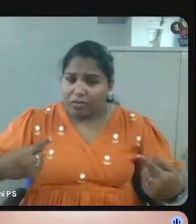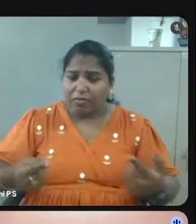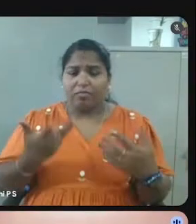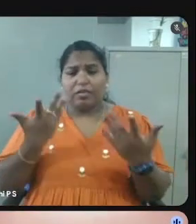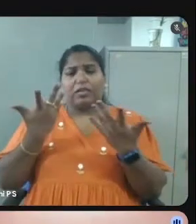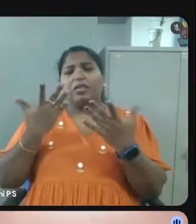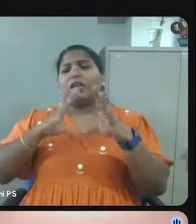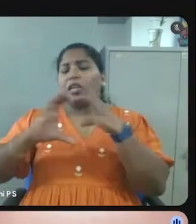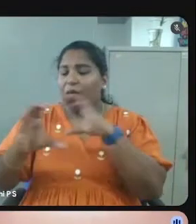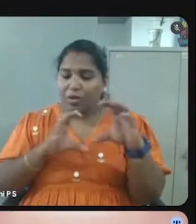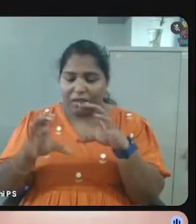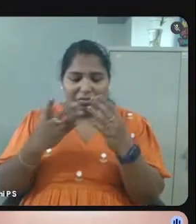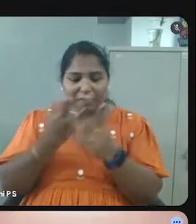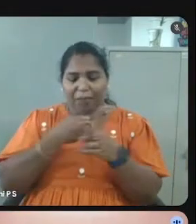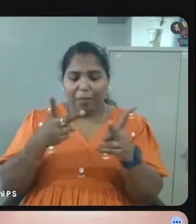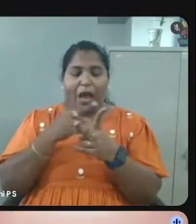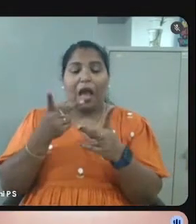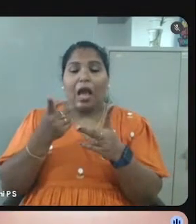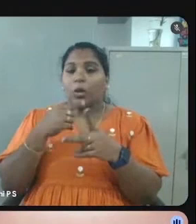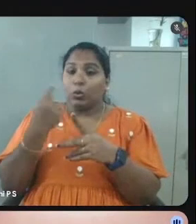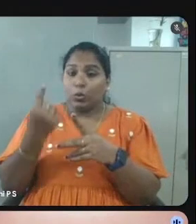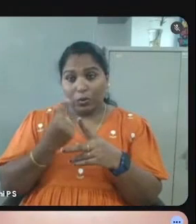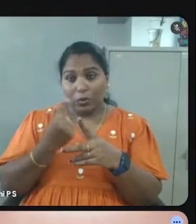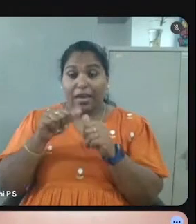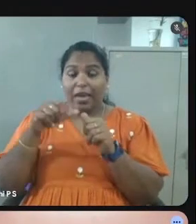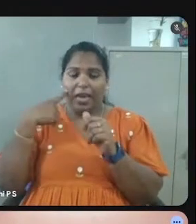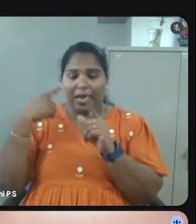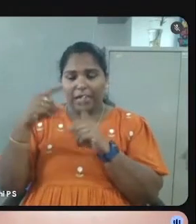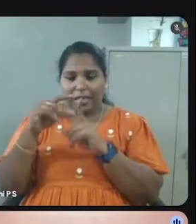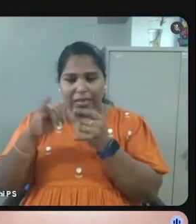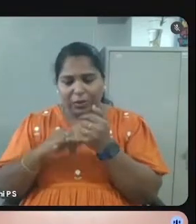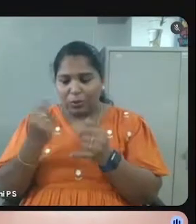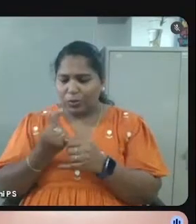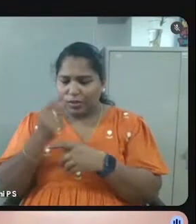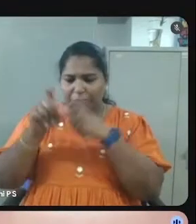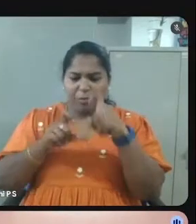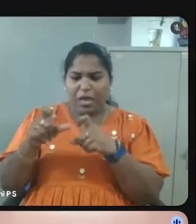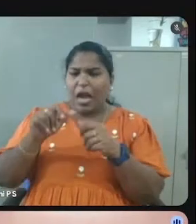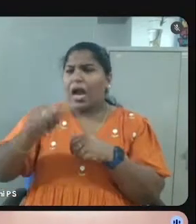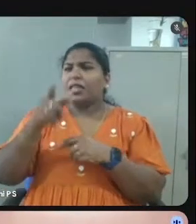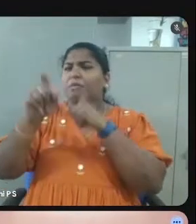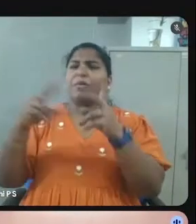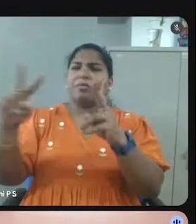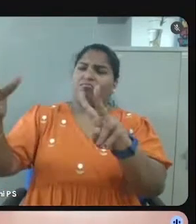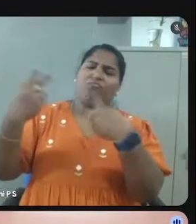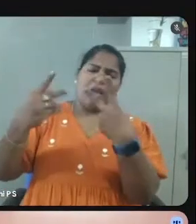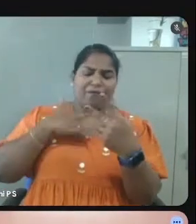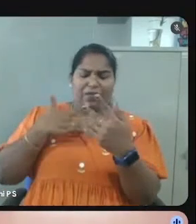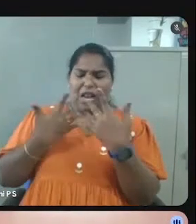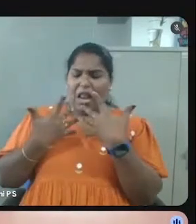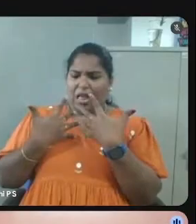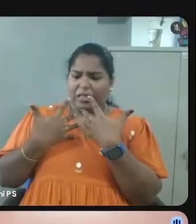കമ്മ്യൂണിക്കേഷൻ എയ്ഡ്സ് യൂസ് ചെയ്യാറും നമുക്ക് സെക്ഷൽ അട്രാക്ഷൻ ഇല്ല എന്ന് അവർക്ക് ഒരു തോന്നും. ദേ ആർ നോട്ട് ഹാവിങ് പ്രോപ്പർ